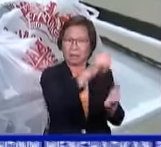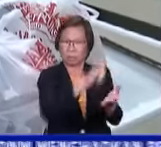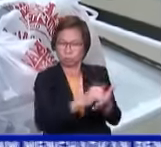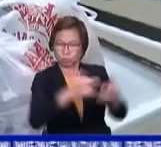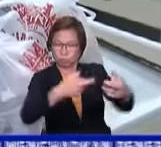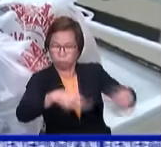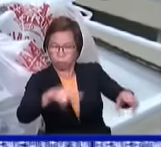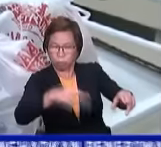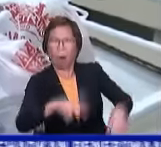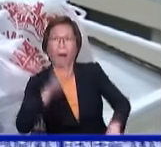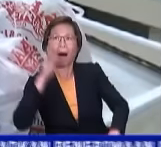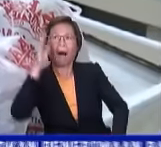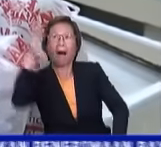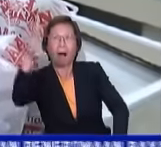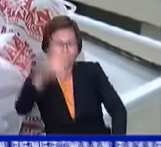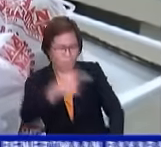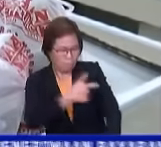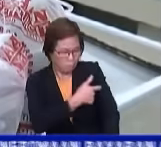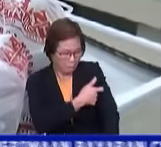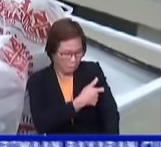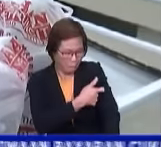menerima suntikan vaksin.